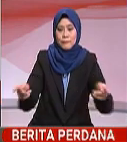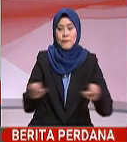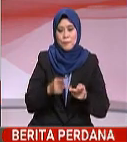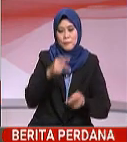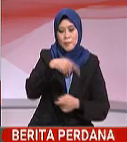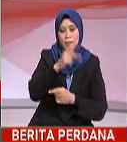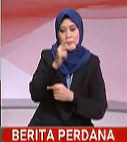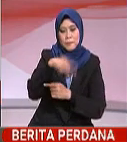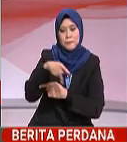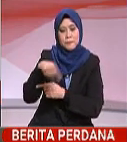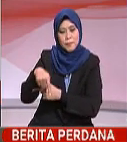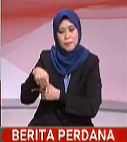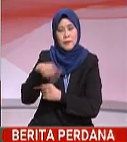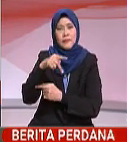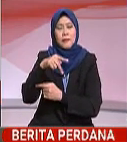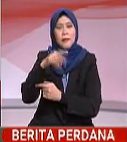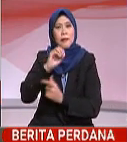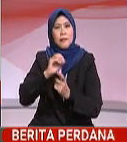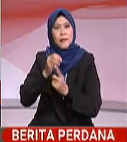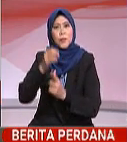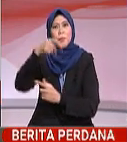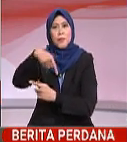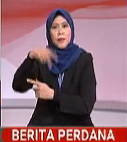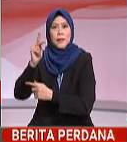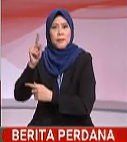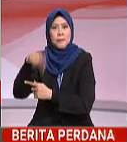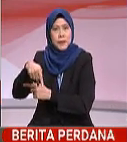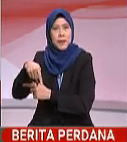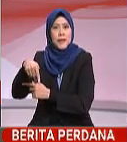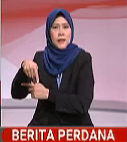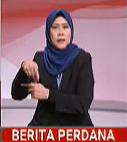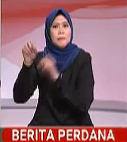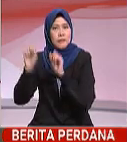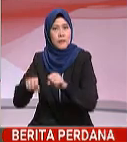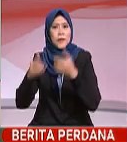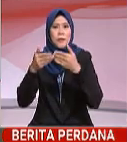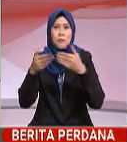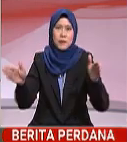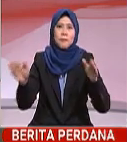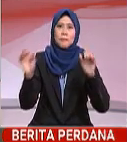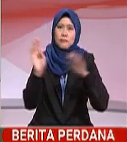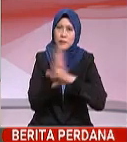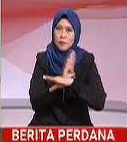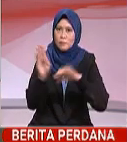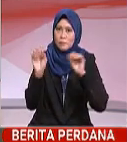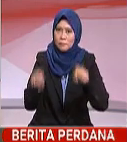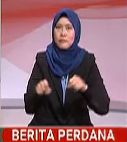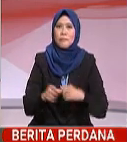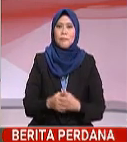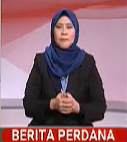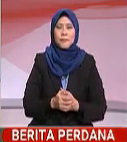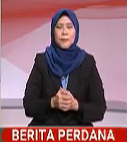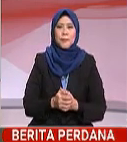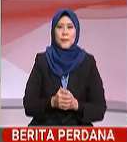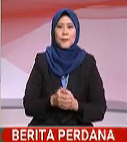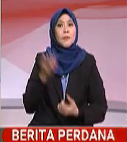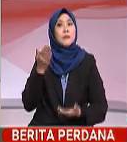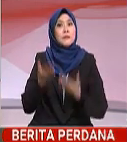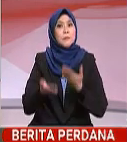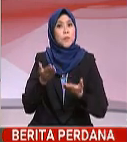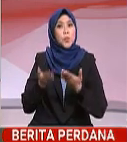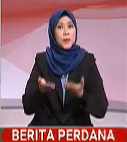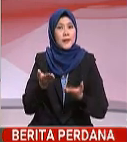PKPB, PKPP atau PKP sekalipun. Cuma kita faham mungkin